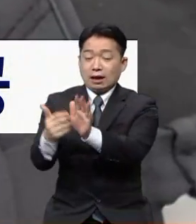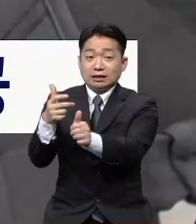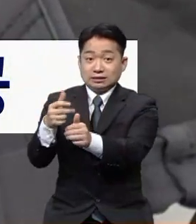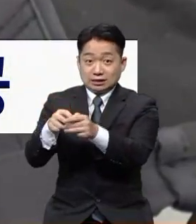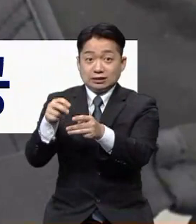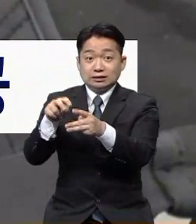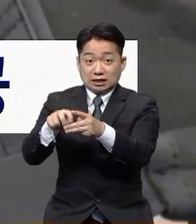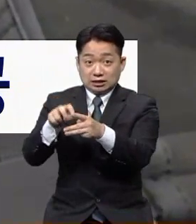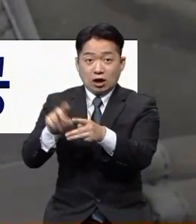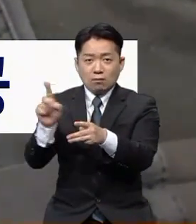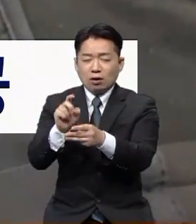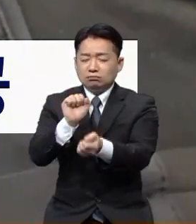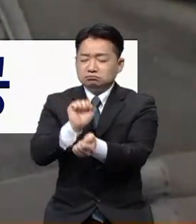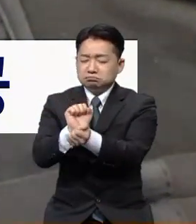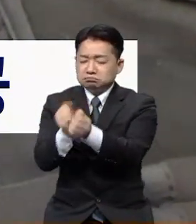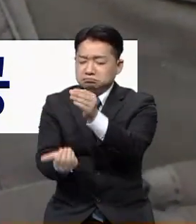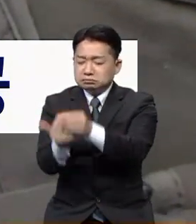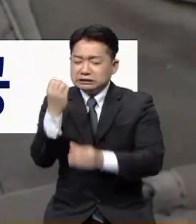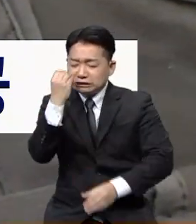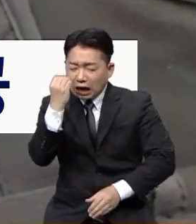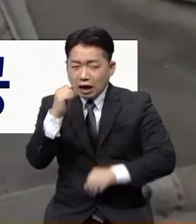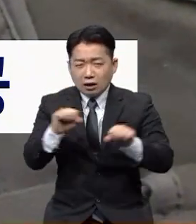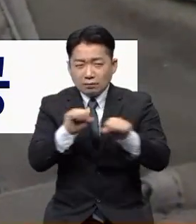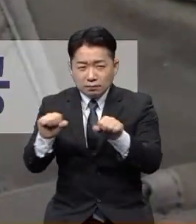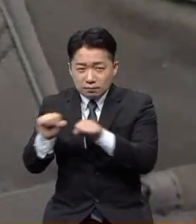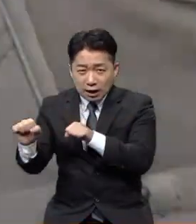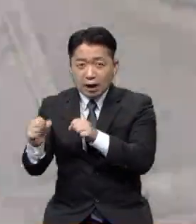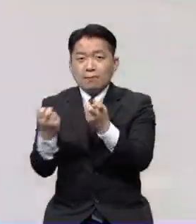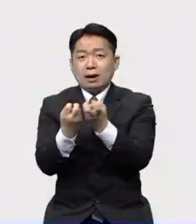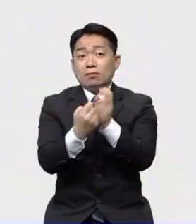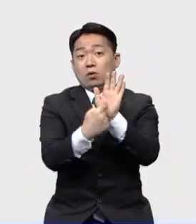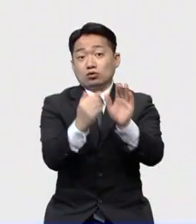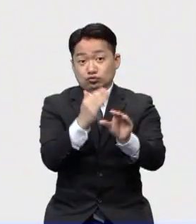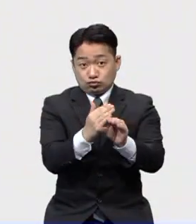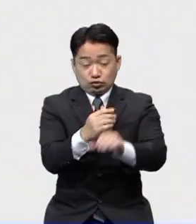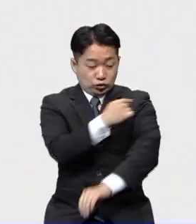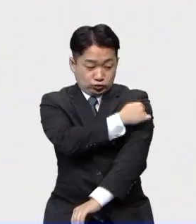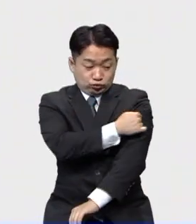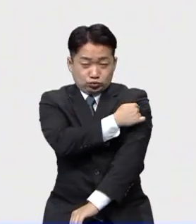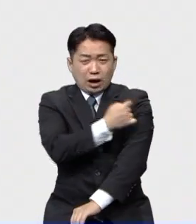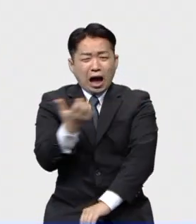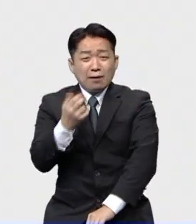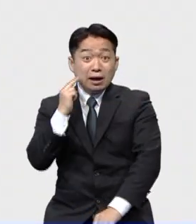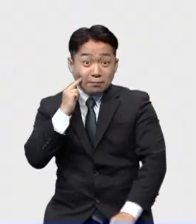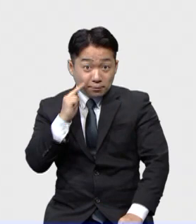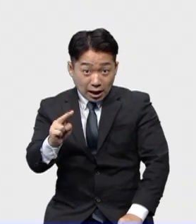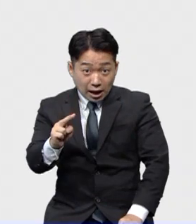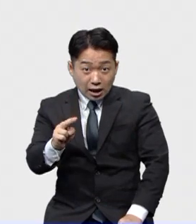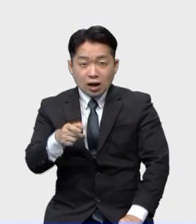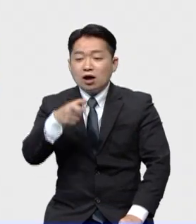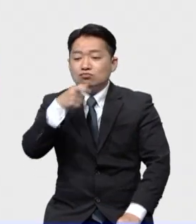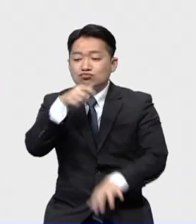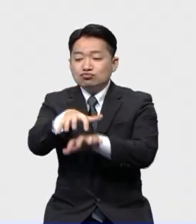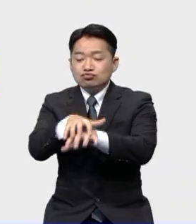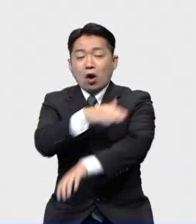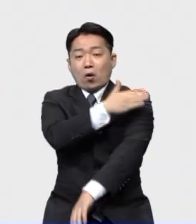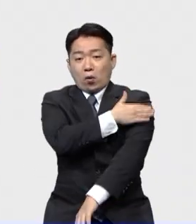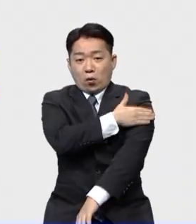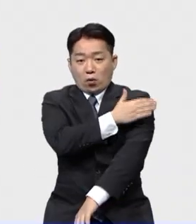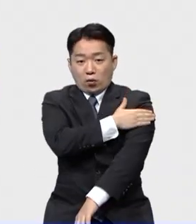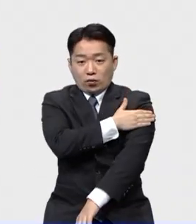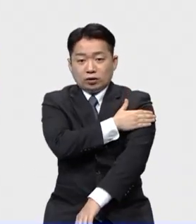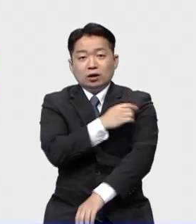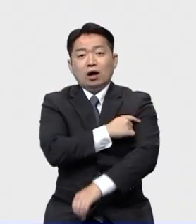백신 접종 후 이상 증상에 대한 대응법을 공개하고 있습니다. 주사 부위에 통증이 심하면 젖은 수건으로 덮어주거나